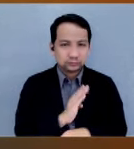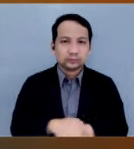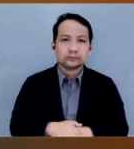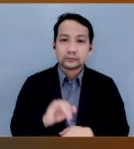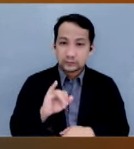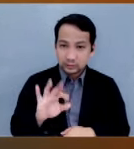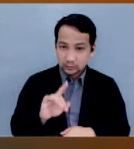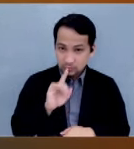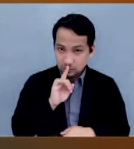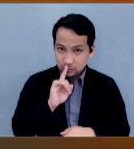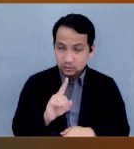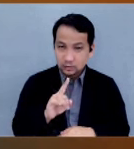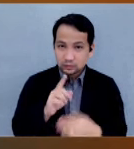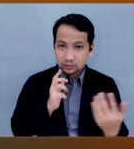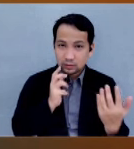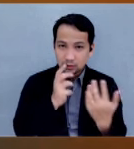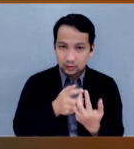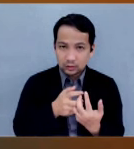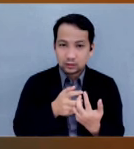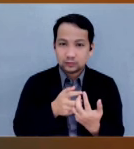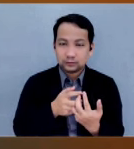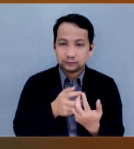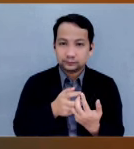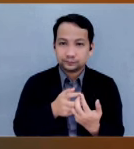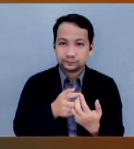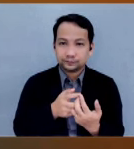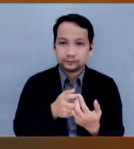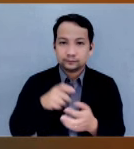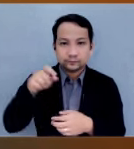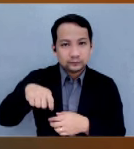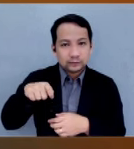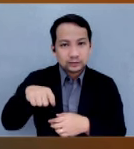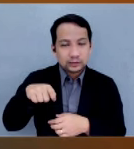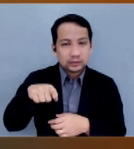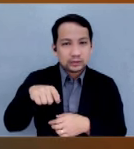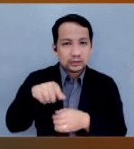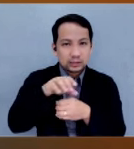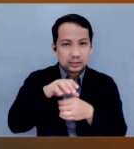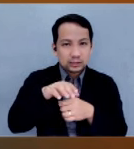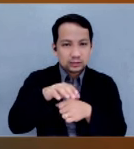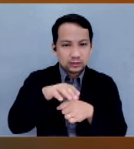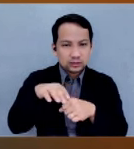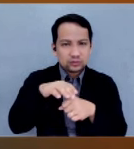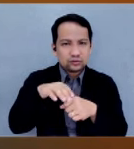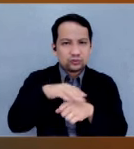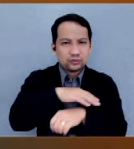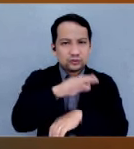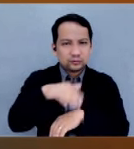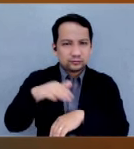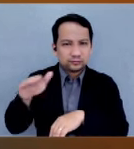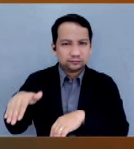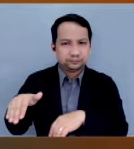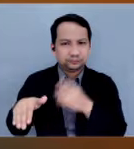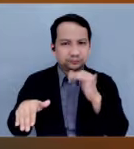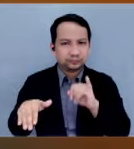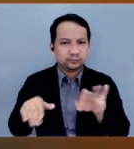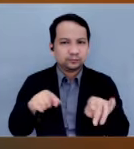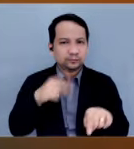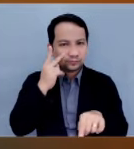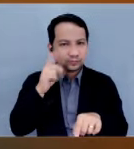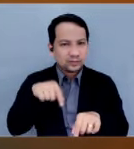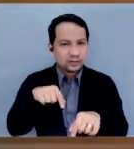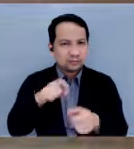talagang angkop doon sa Chocolate Hills. No? Kailangan tignan talaga kung kailangan